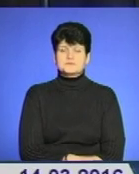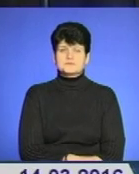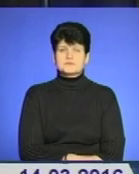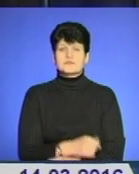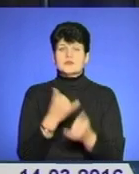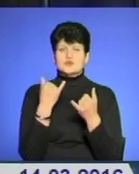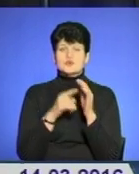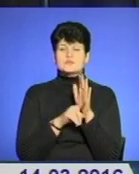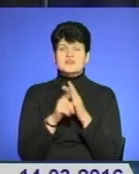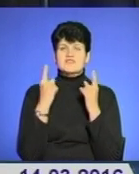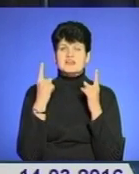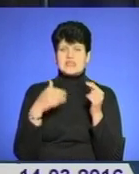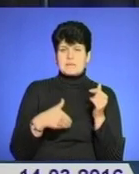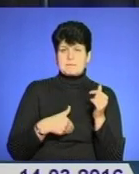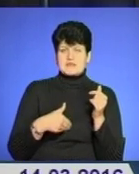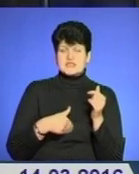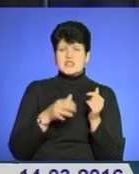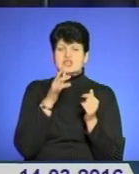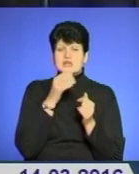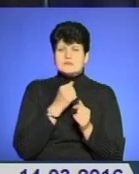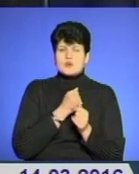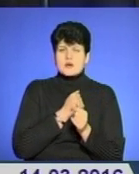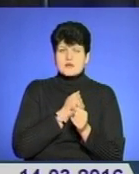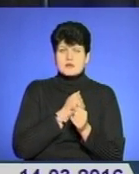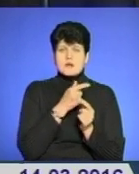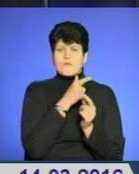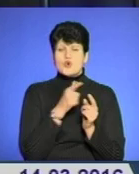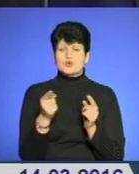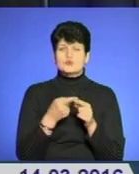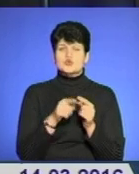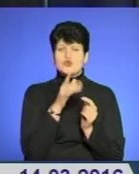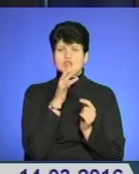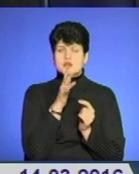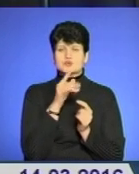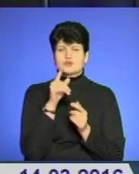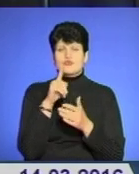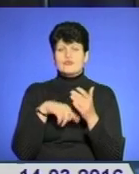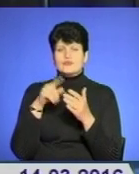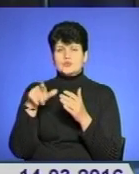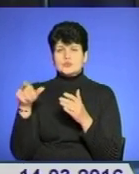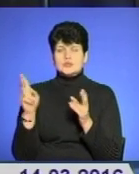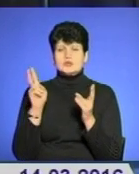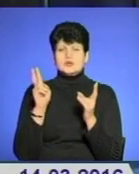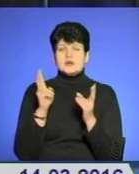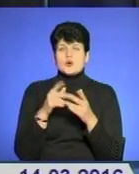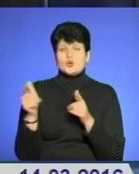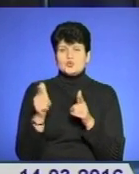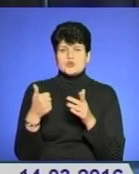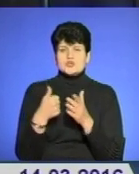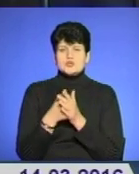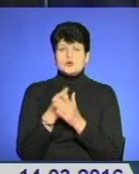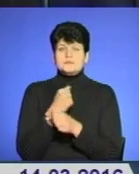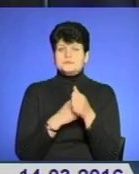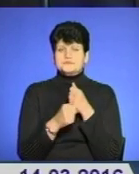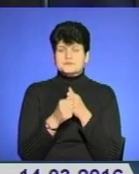Сьогодні розпочався Великий піст, час покаяння. Протягом цього часу віряни готуються до зустрічі світлого Христового Воскресіння. Піст